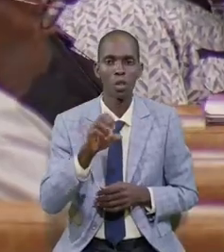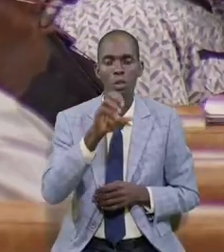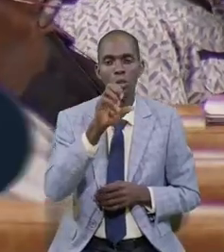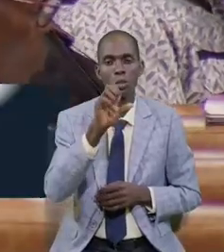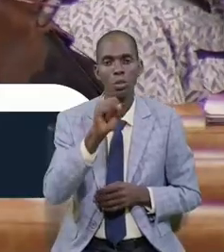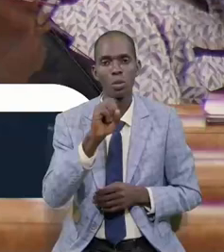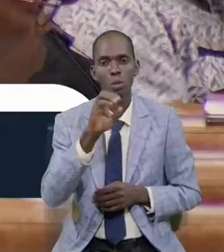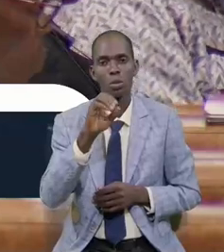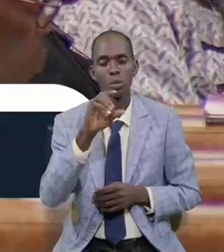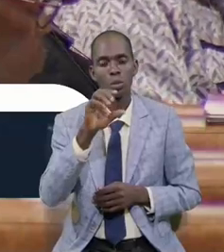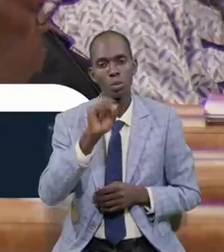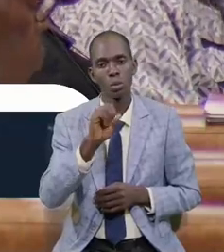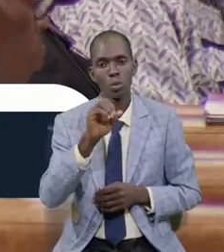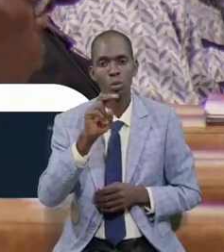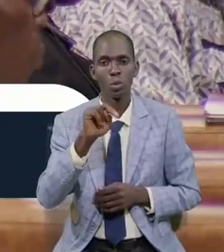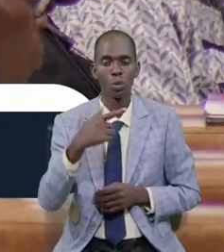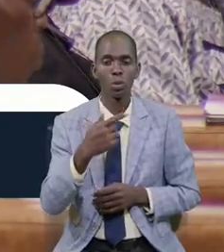Cantique des Cantiques,